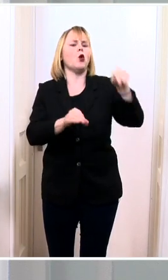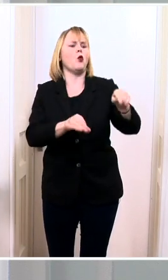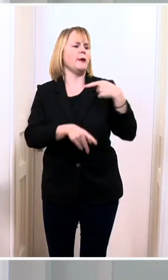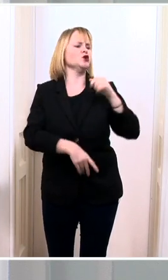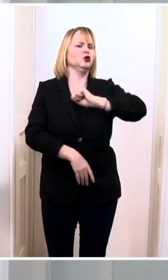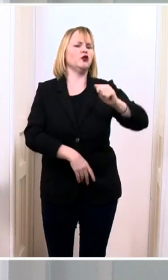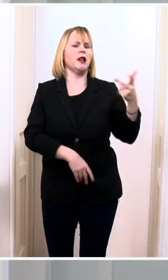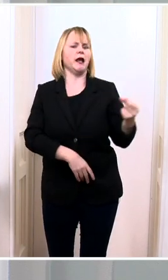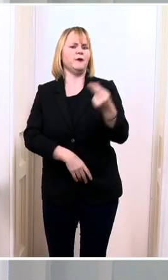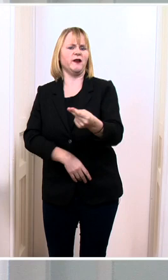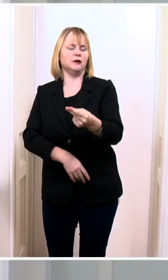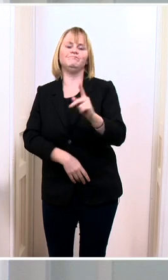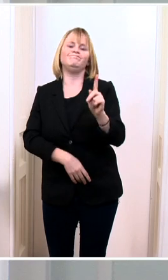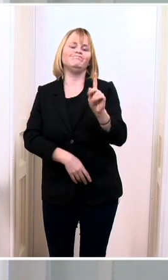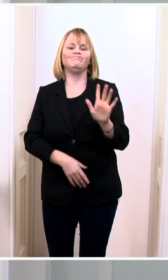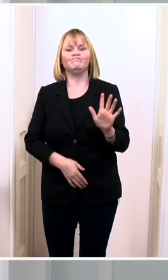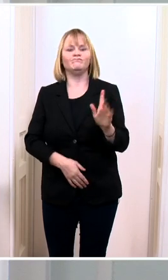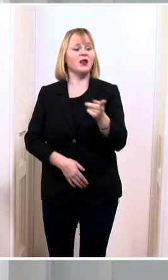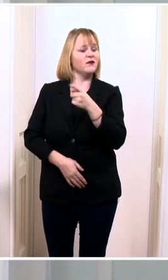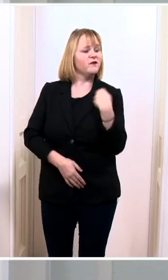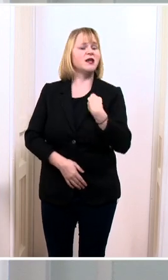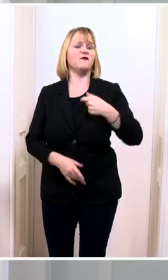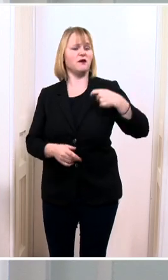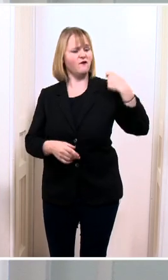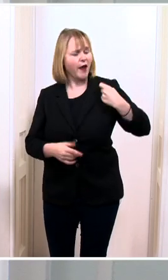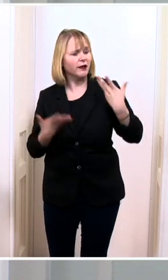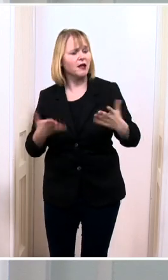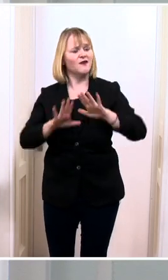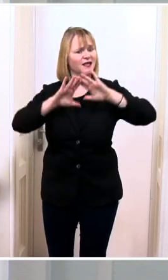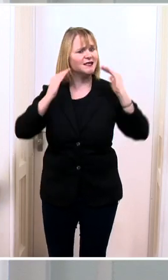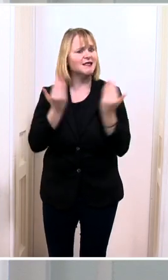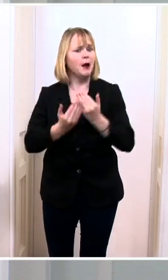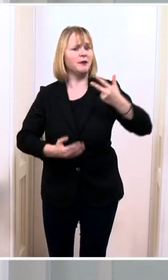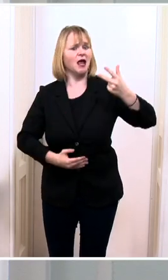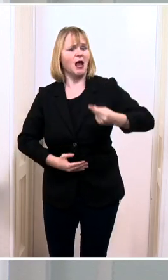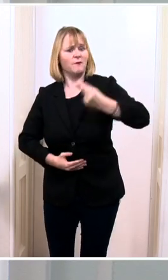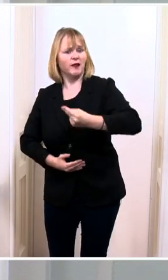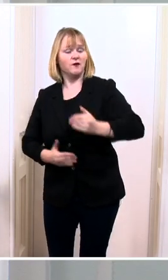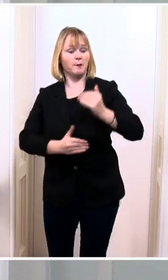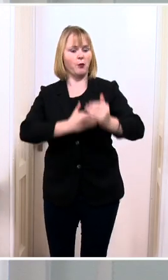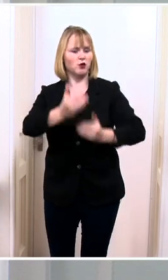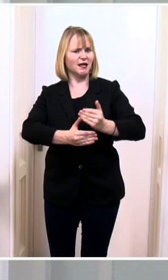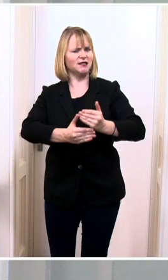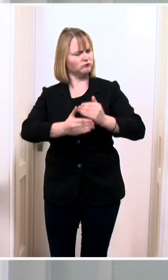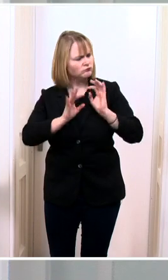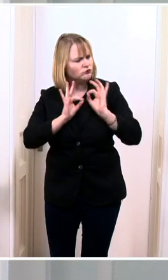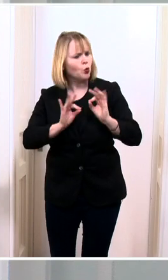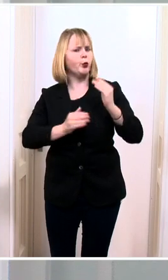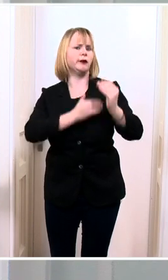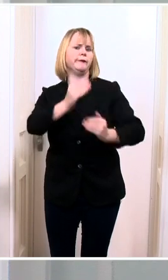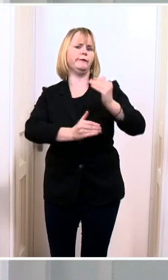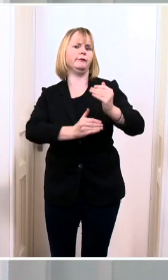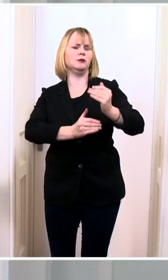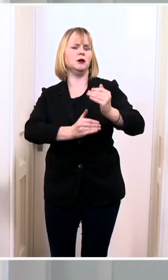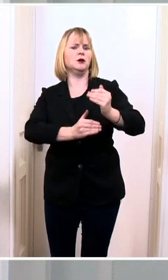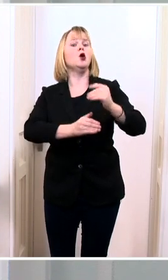Vielmehr legen wir großen Wert darauf, dass der gesamte Prozess der Impfung optimal aufgesetzt wird und damit bei der